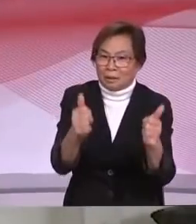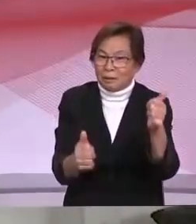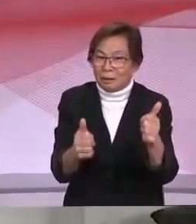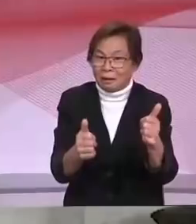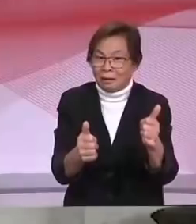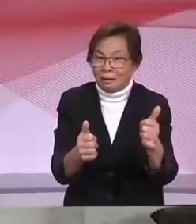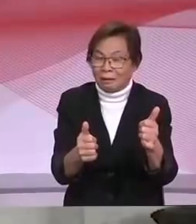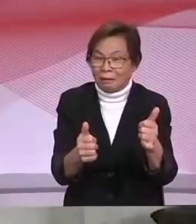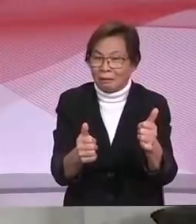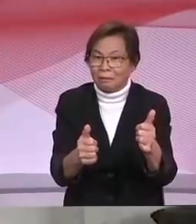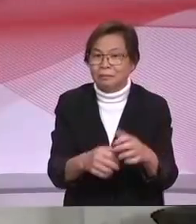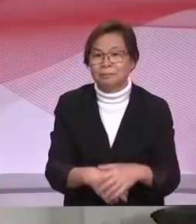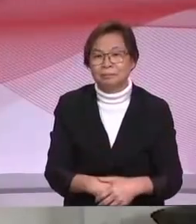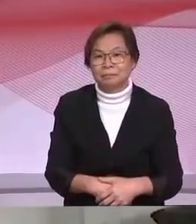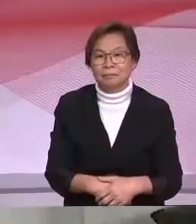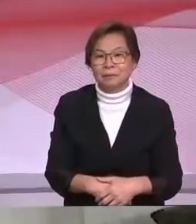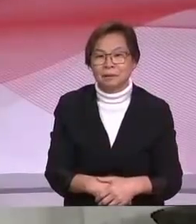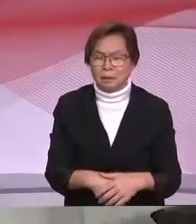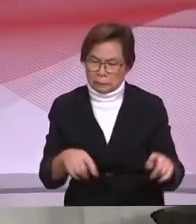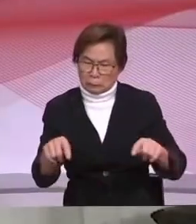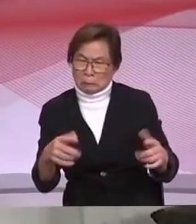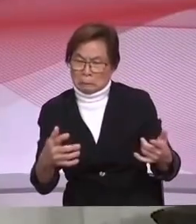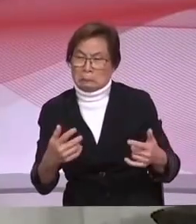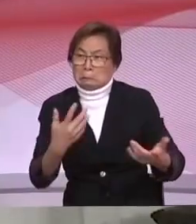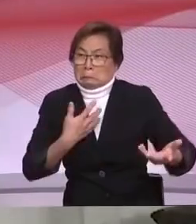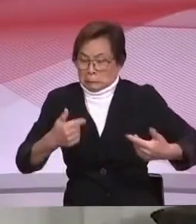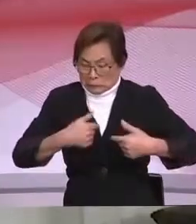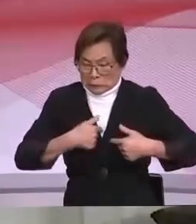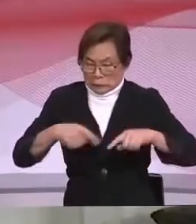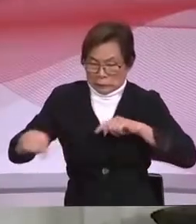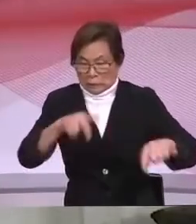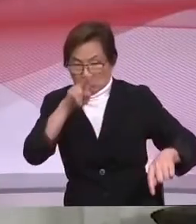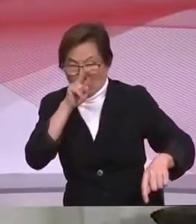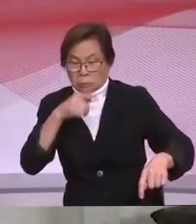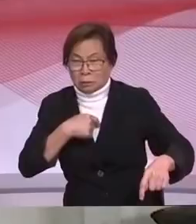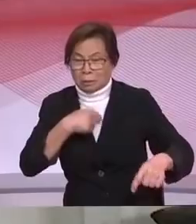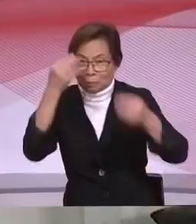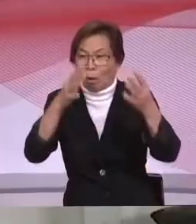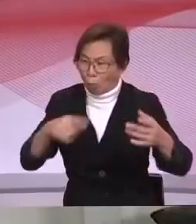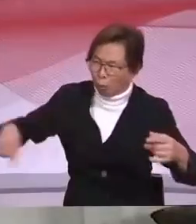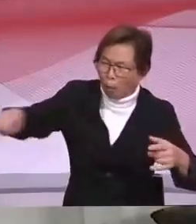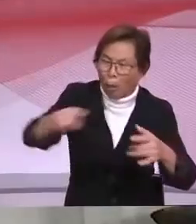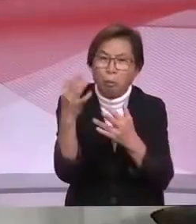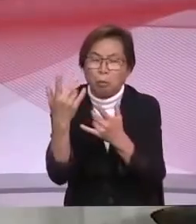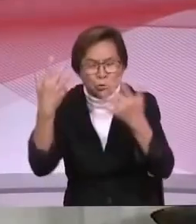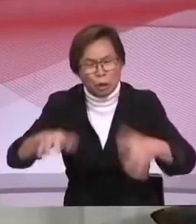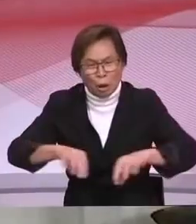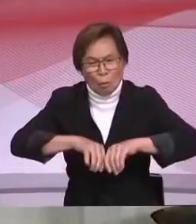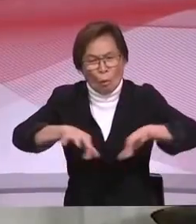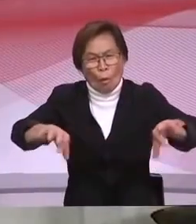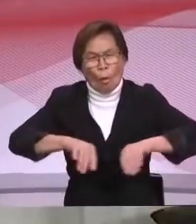ada tindakan-tindakan yang lebih ketat, lebih tegas diadakan. Ramai yang sudah viral